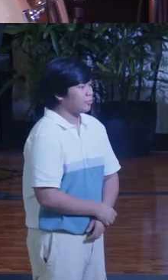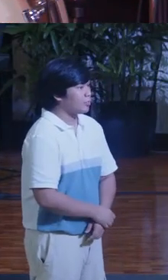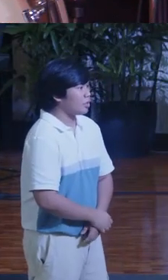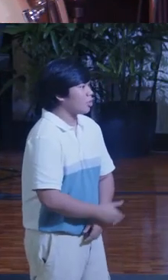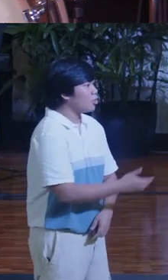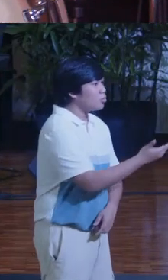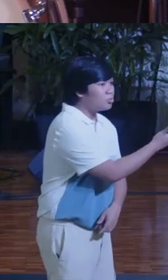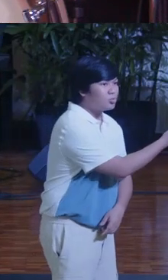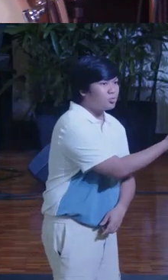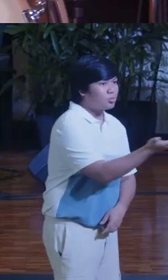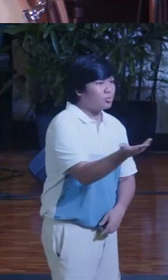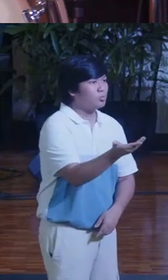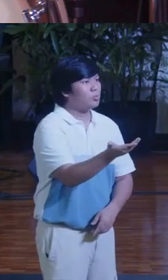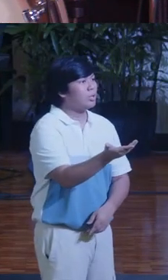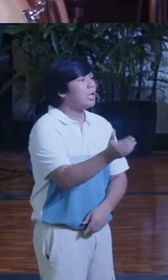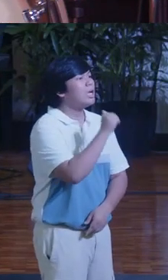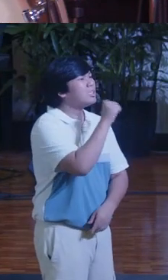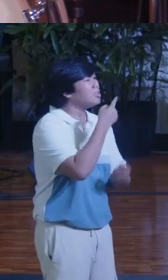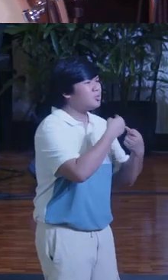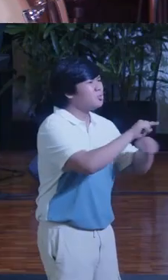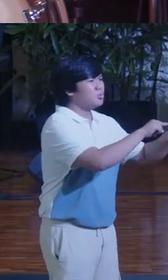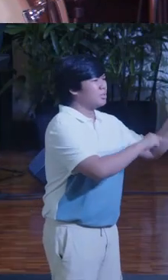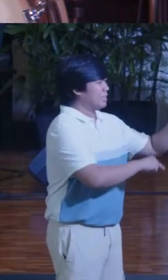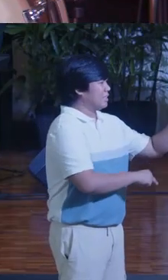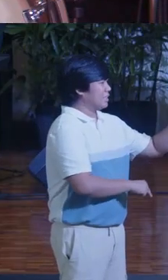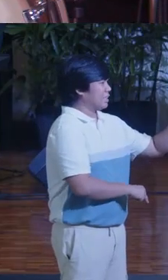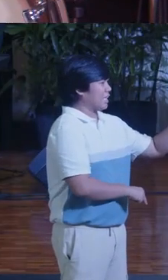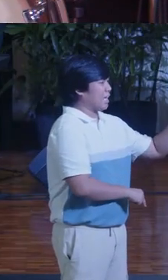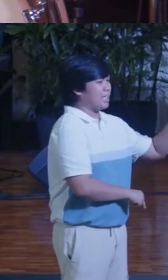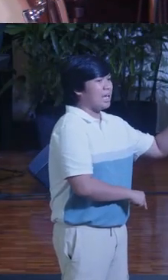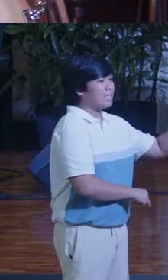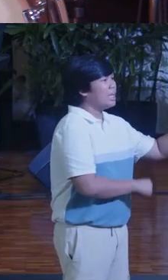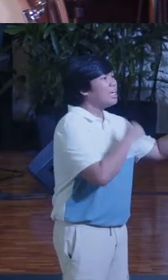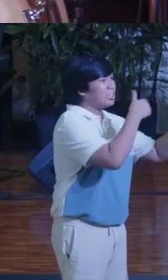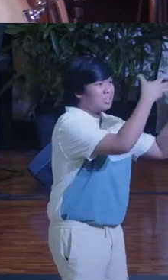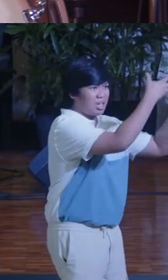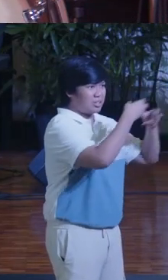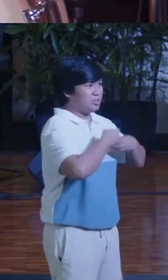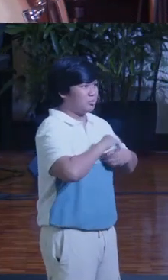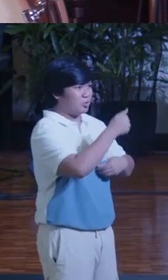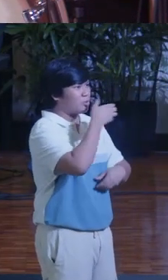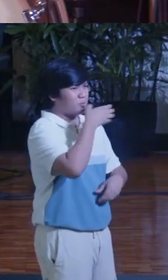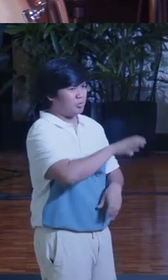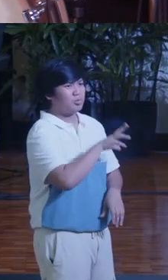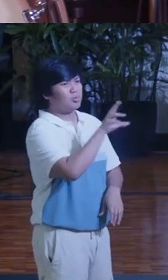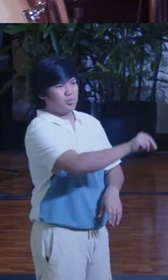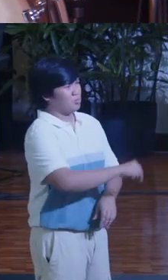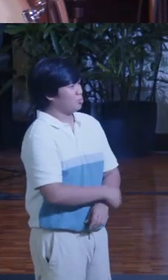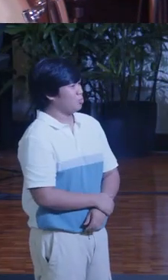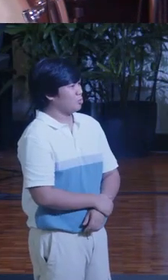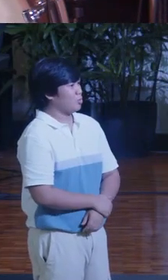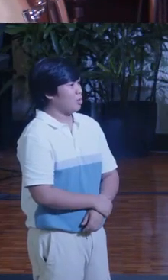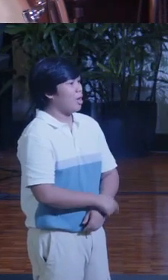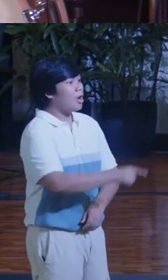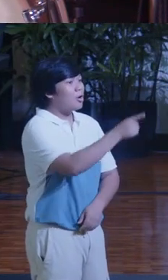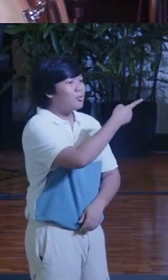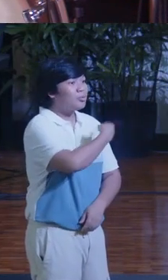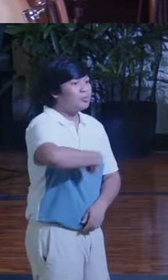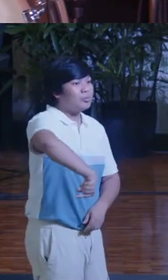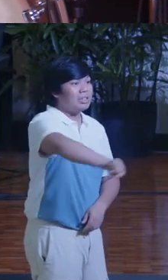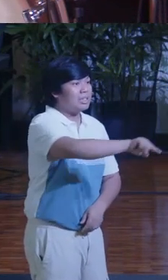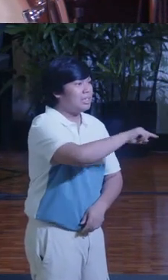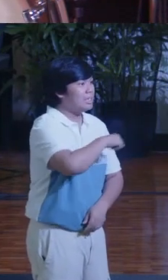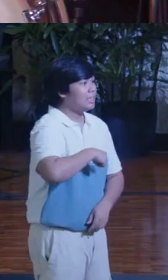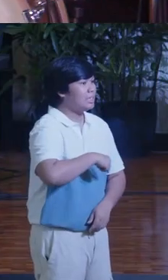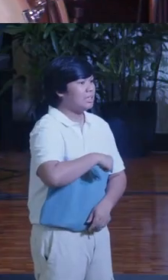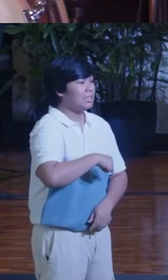Mount Zion. Saan yung Mount Zion? Sa Jerusalem, no? Ang Jerusalem po, ang tawag nila